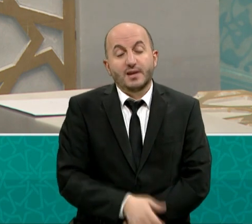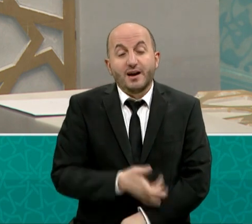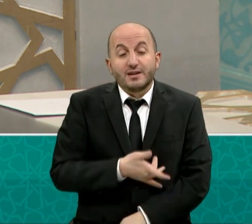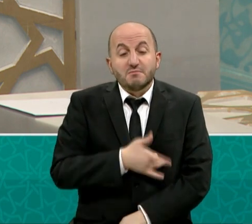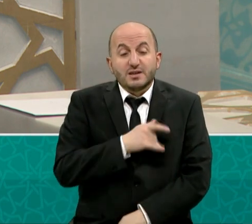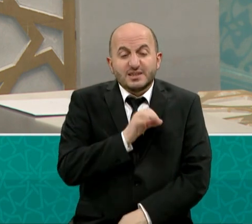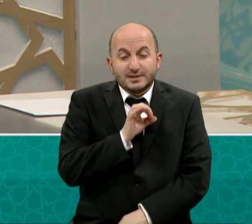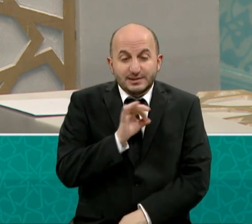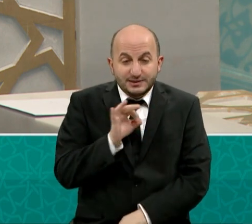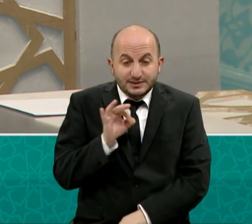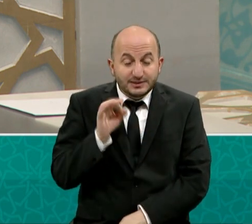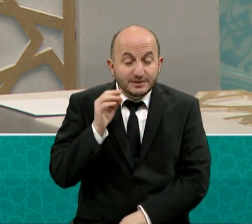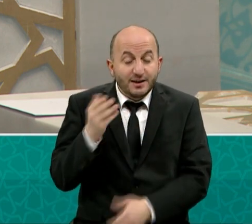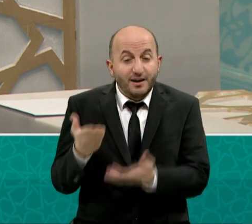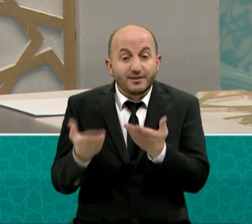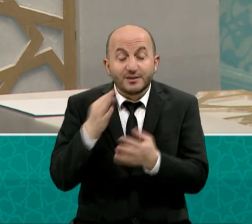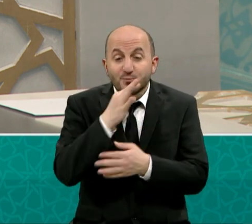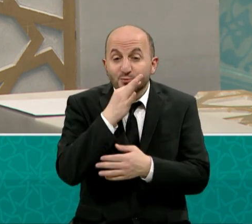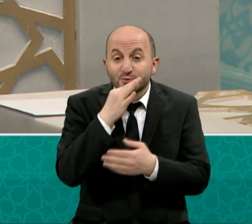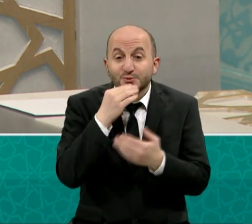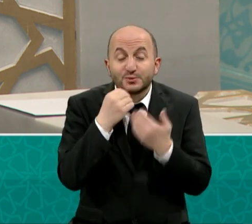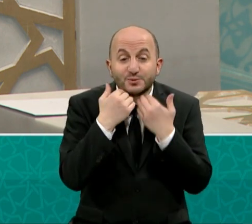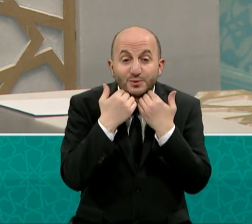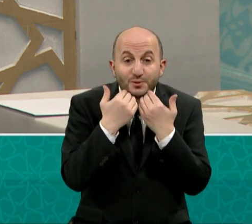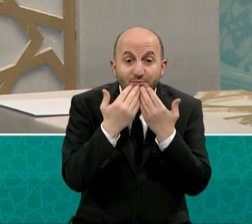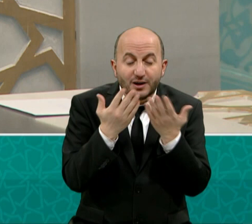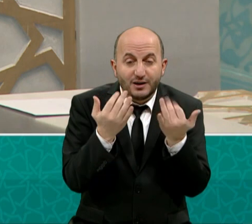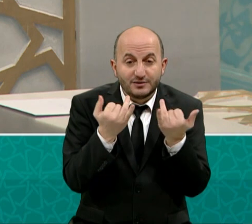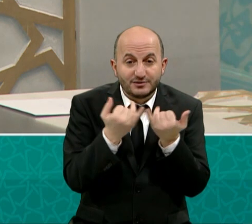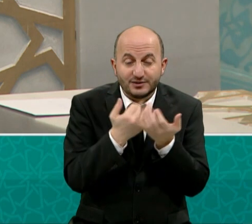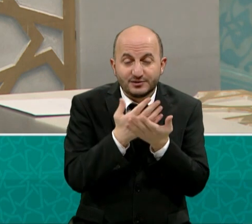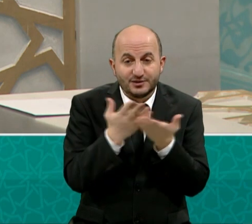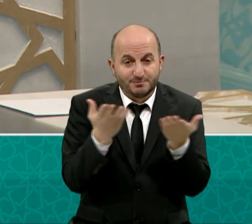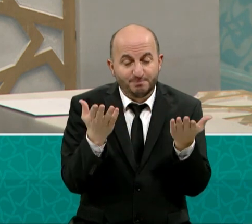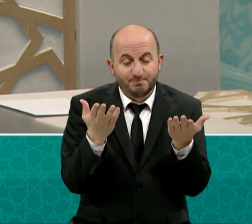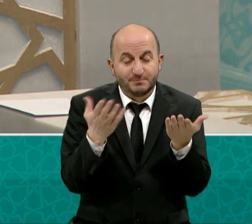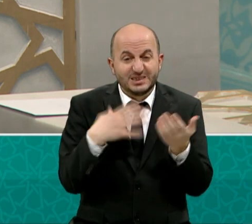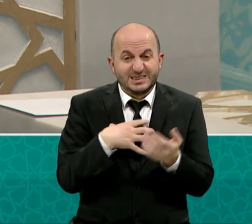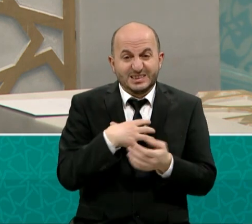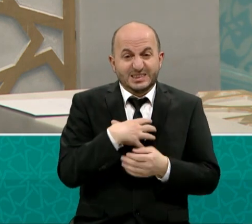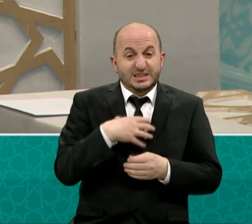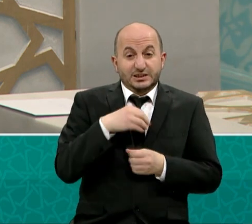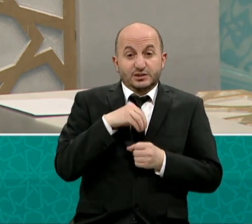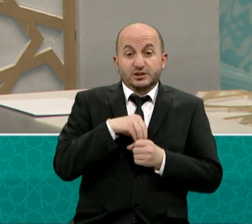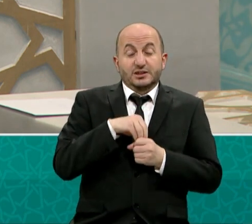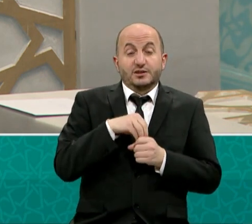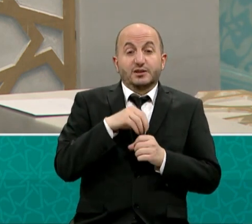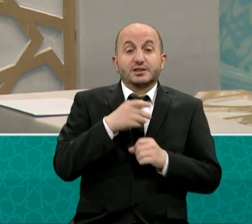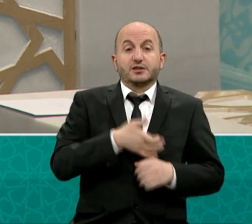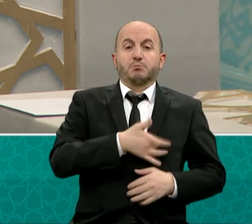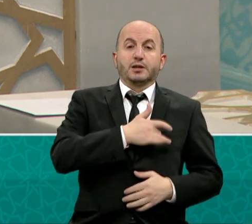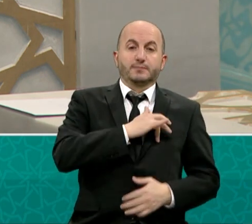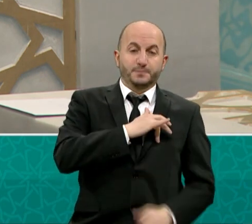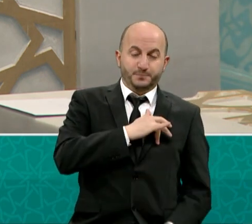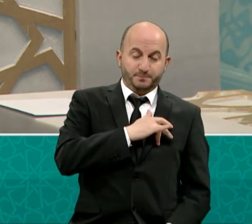İmansız ahiret mutluluğu elde edilmez kardeşlerim. Onun için dinin özü nedir? İmandır.